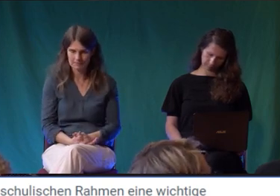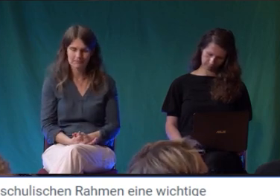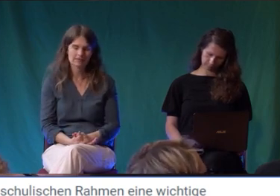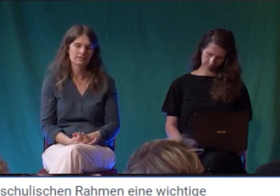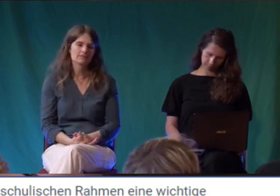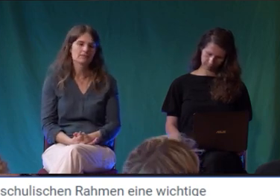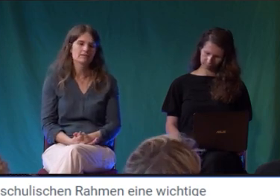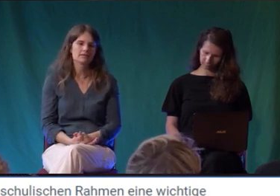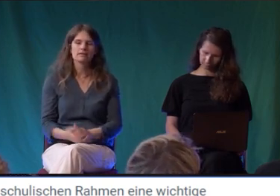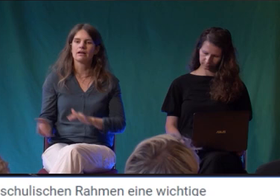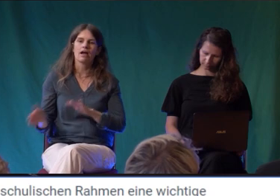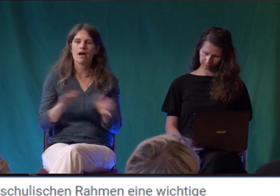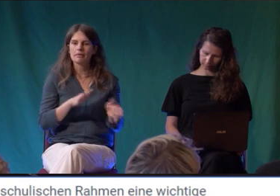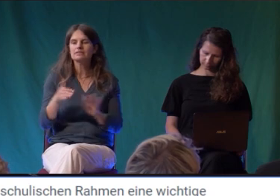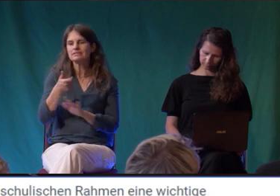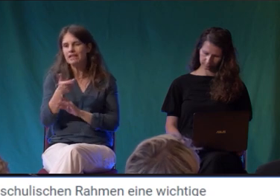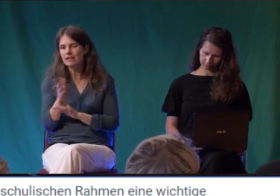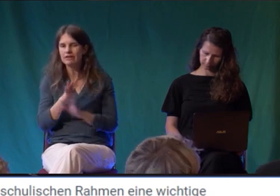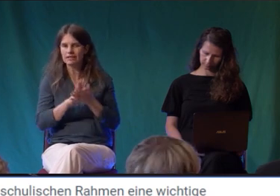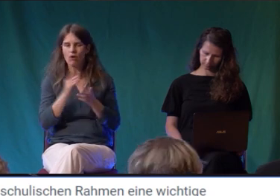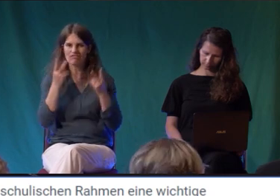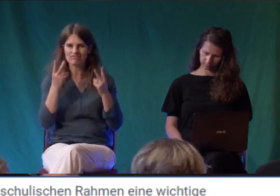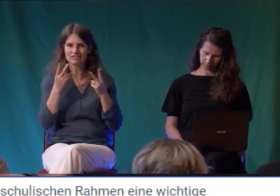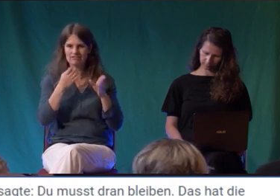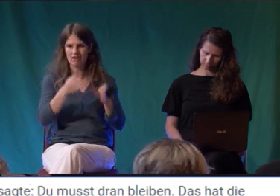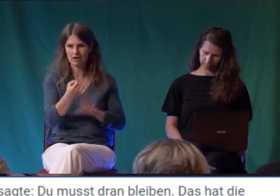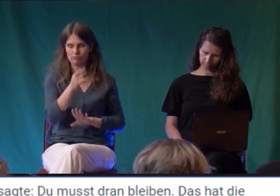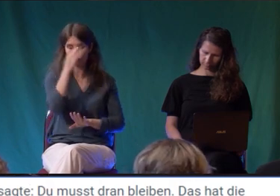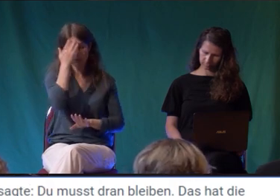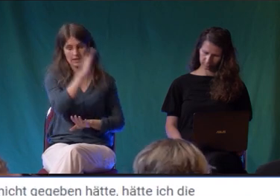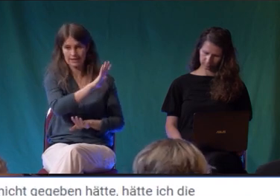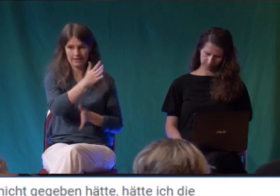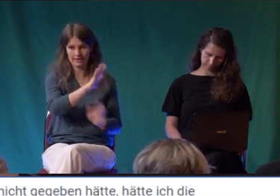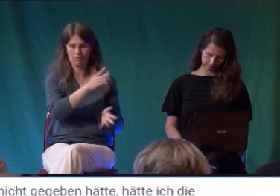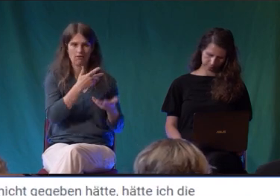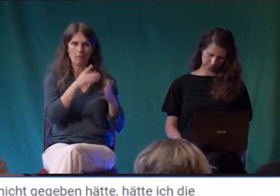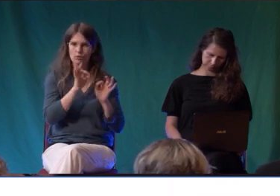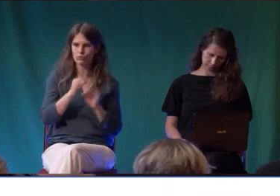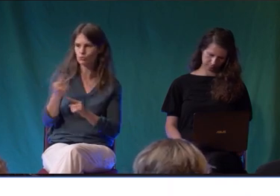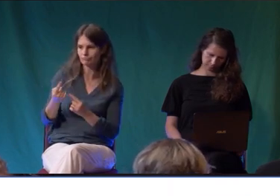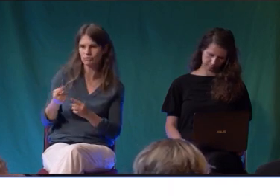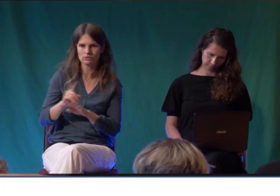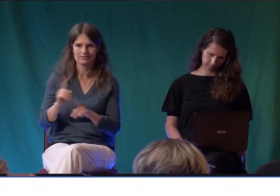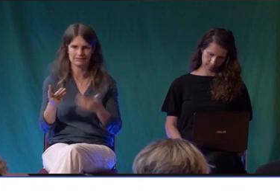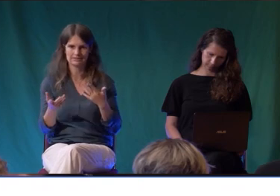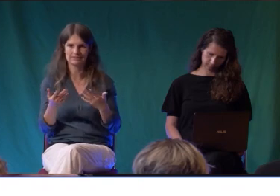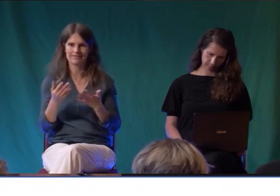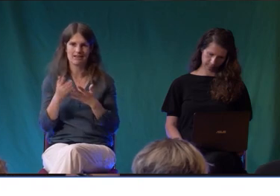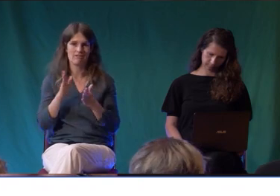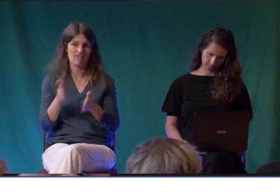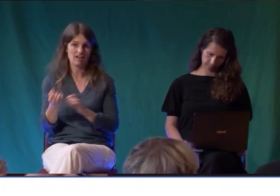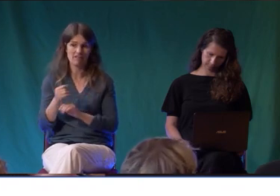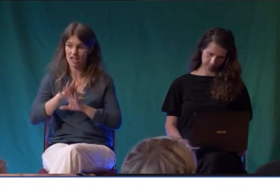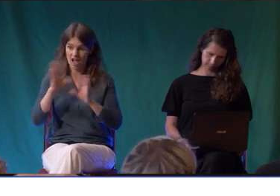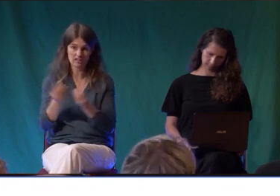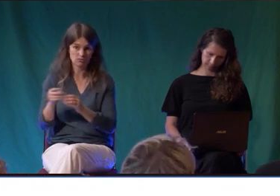wir wieder in diesem Bereich da müssen wir gut nachdenken also das Fachkräfte auch wirklich sehr viel Aufgaben übernommen haben bis